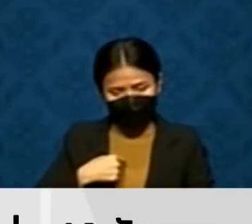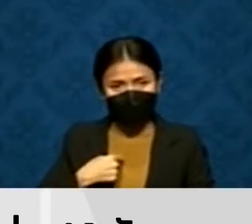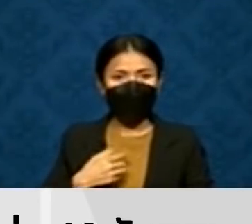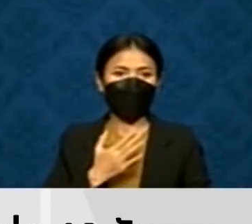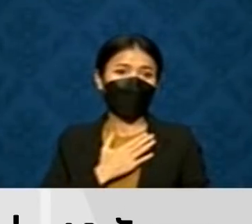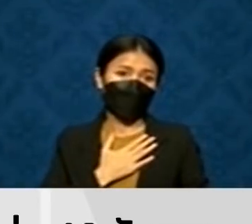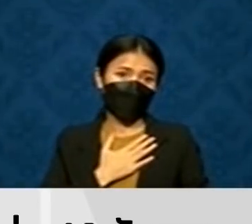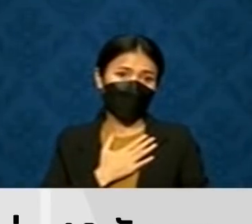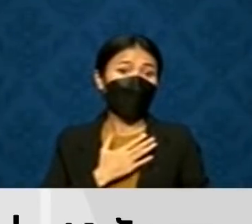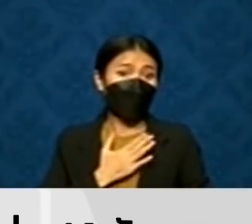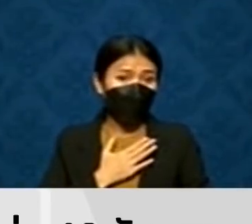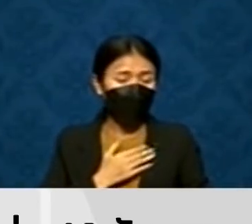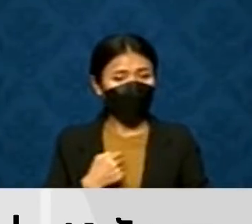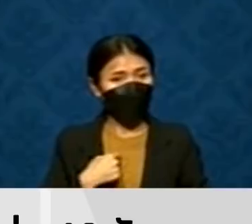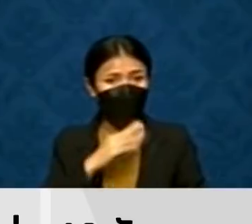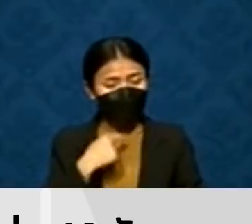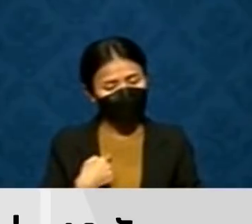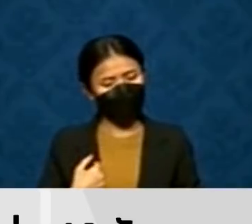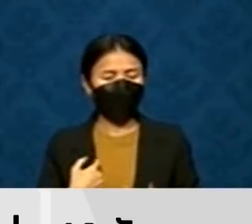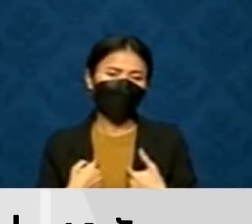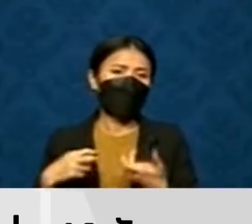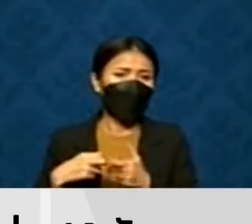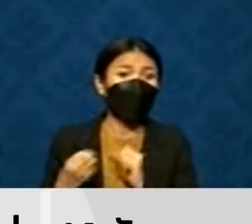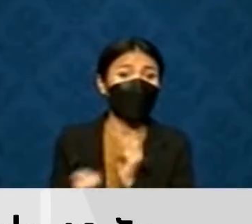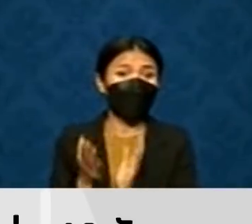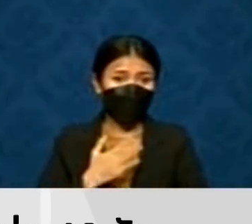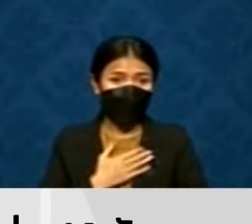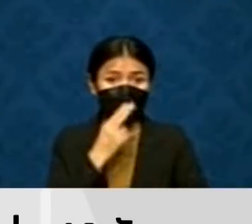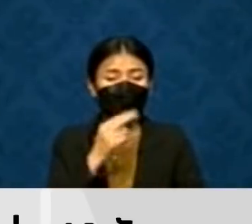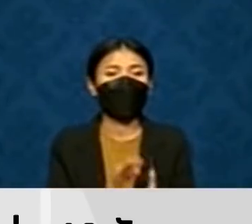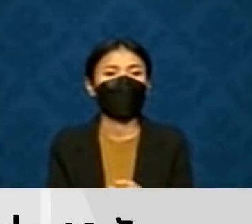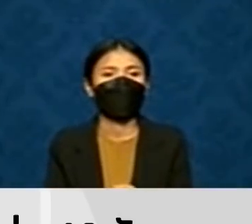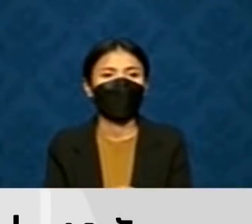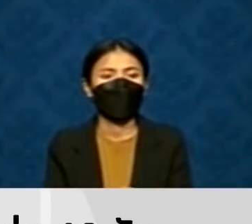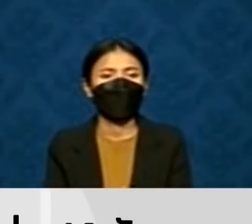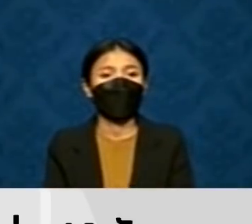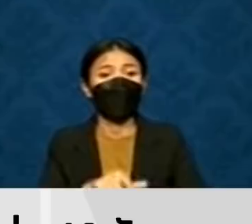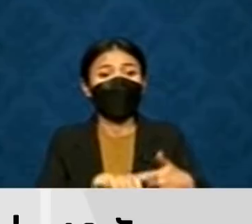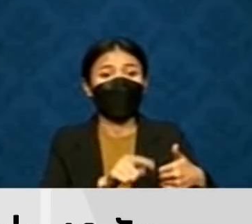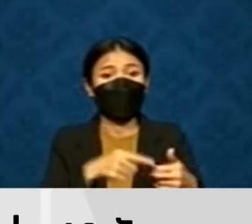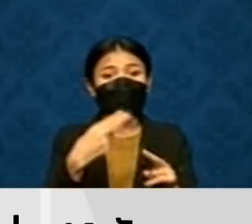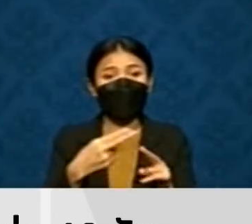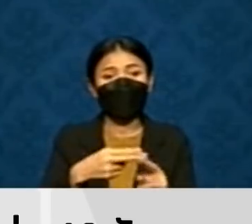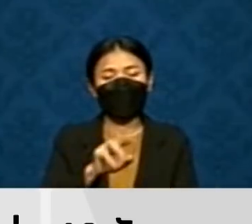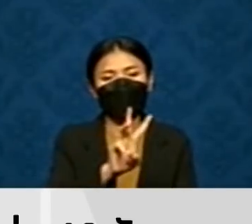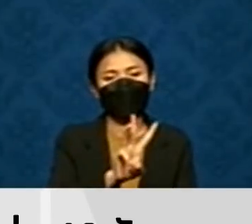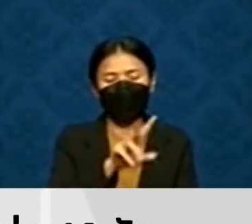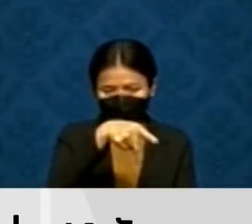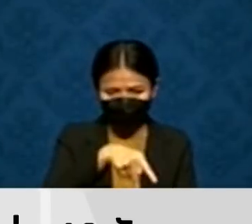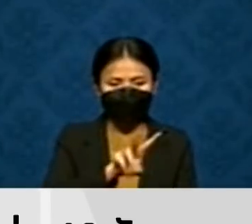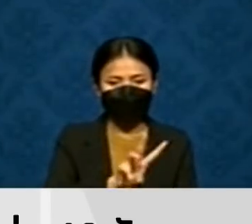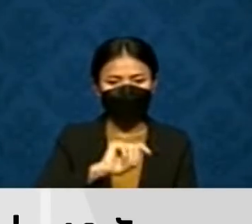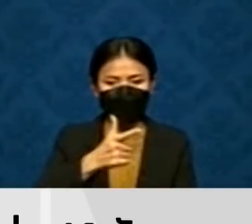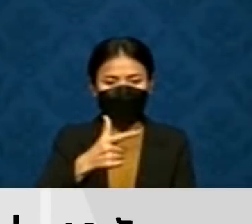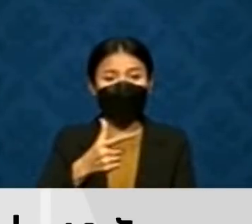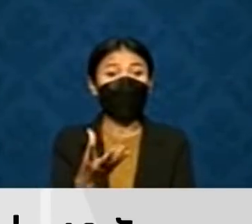ำพูดของประชาชนที่เป็นปวงชนชาวไทยนะคะก็คือคุณพวงเพชรแห่งคำและคุณเพิ่มทรัพย์